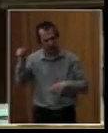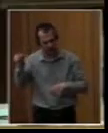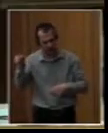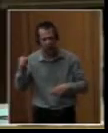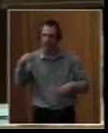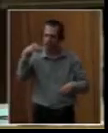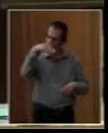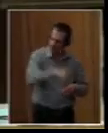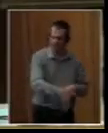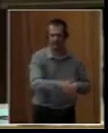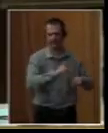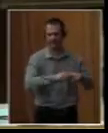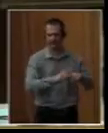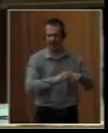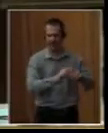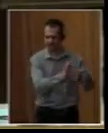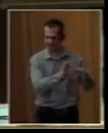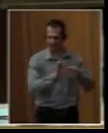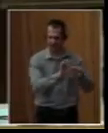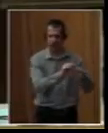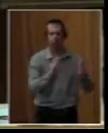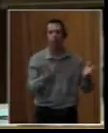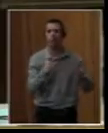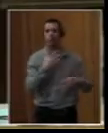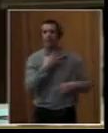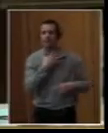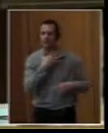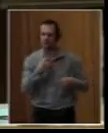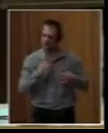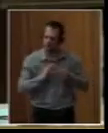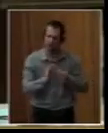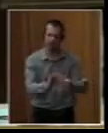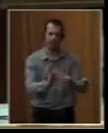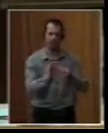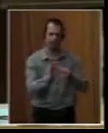εντός Ελλάδος όπου χρειαστεί.